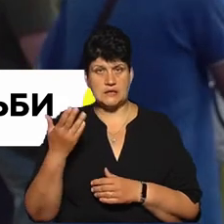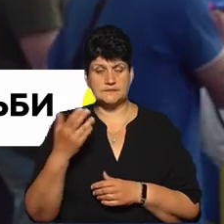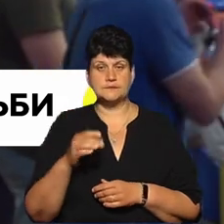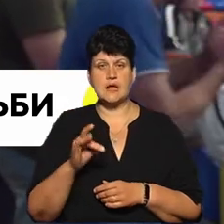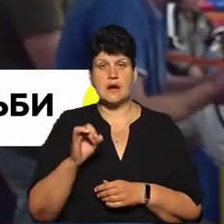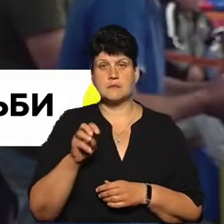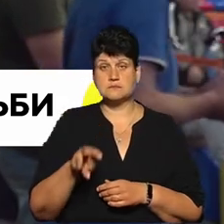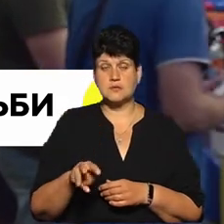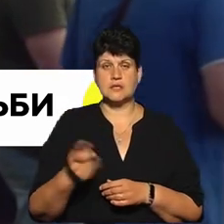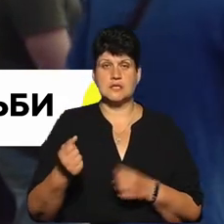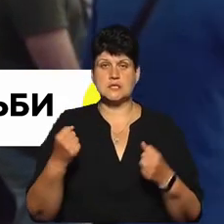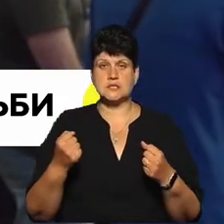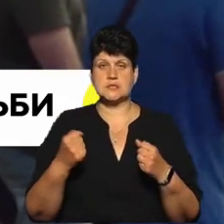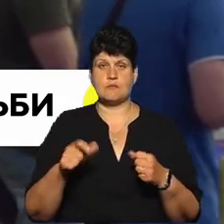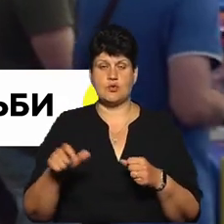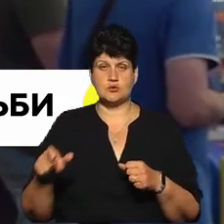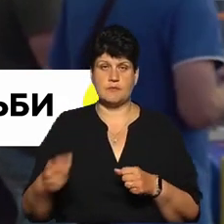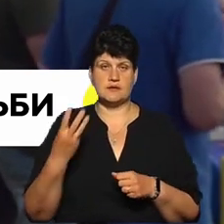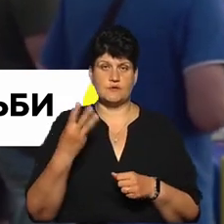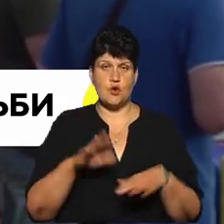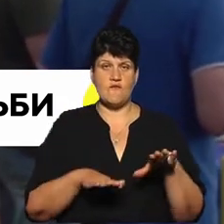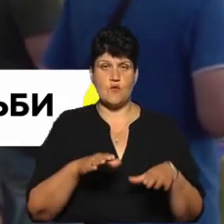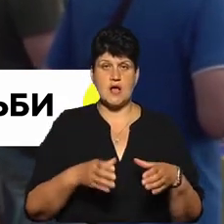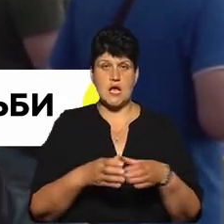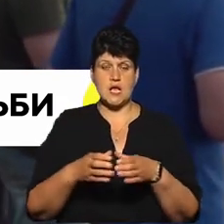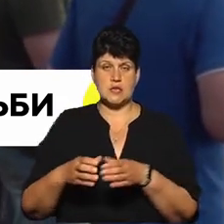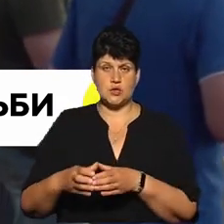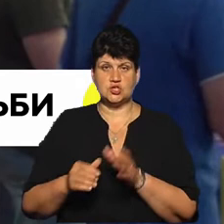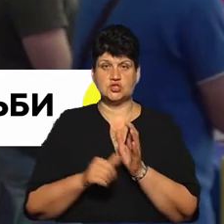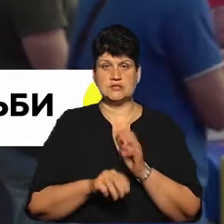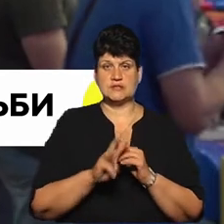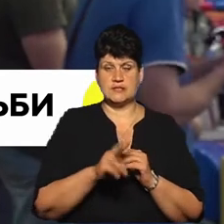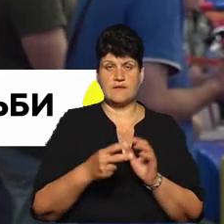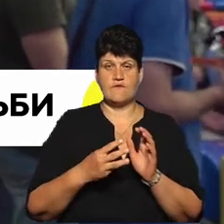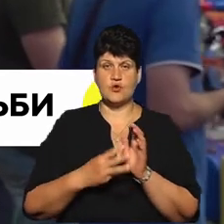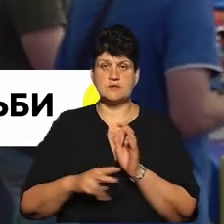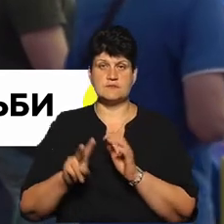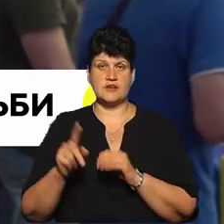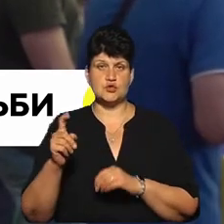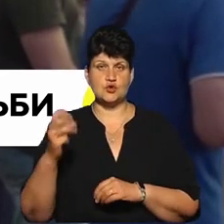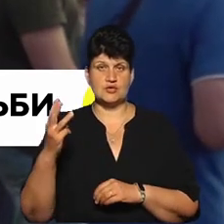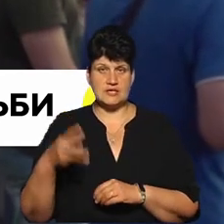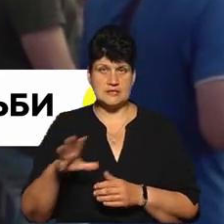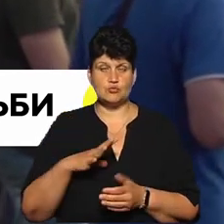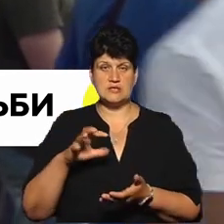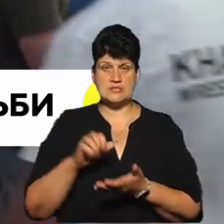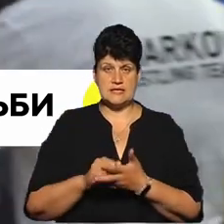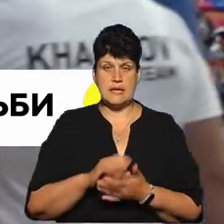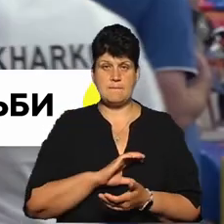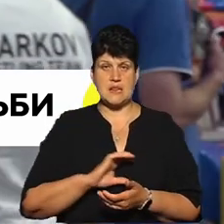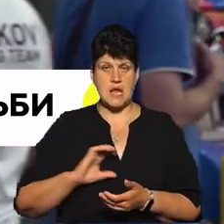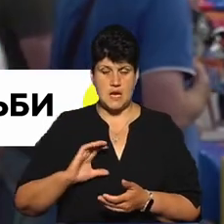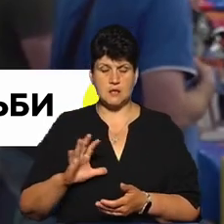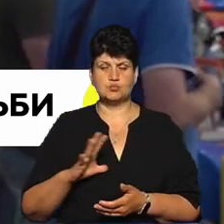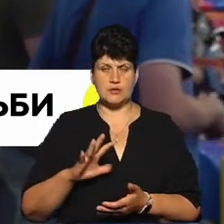спортсменами в 3 вагових категоріях, це 63, 82 і 130, були зайняті медалі, були місця. І тому тут